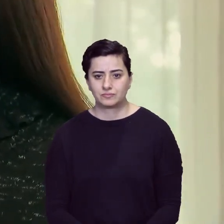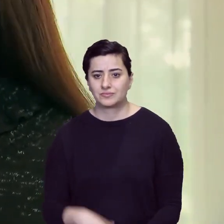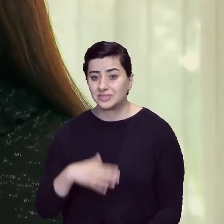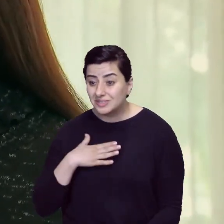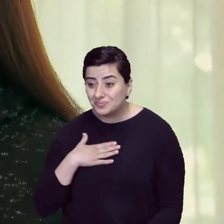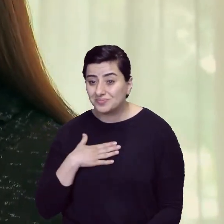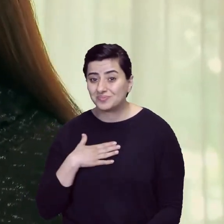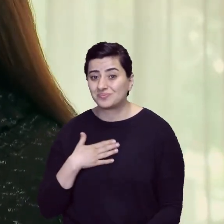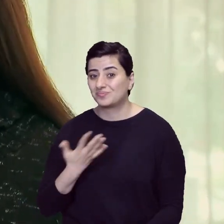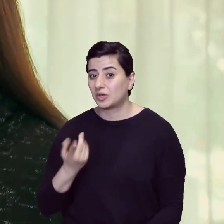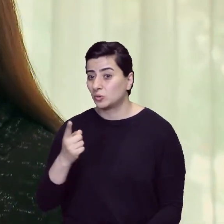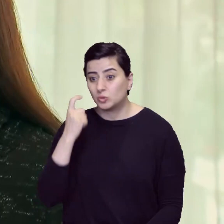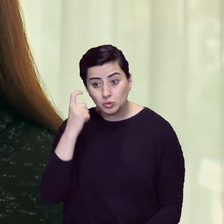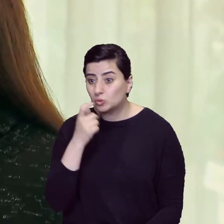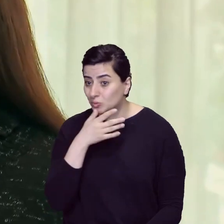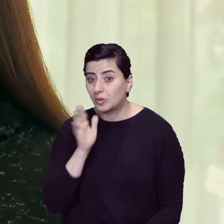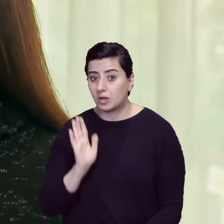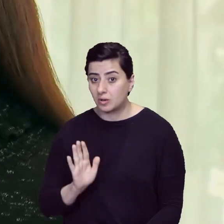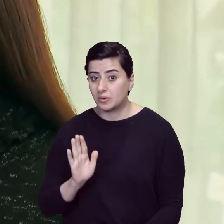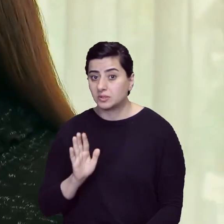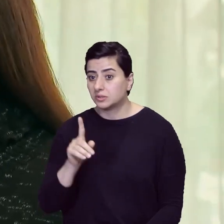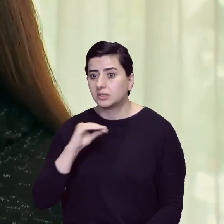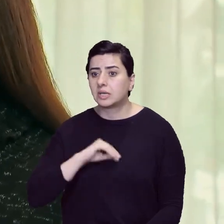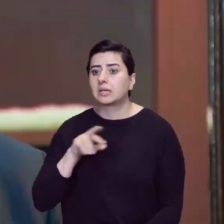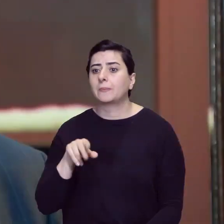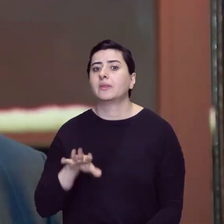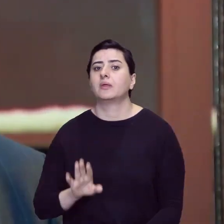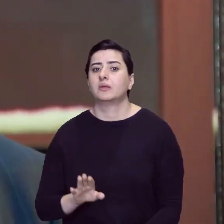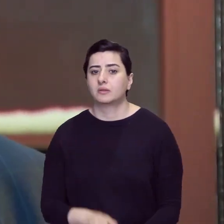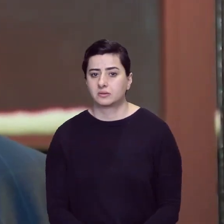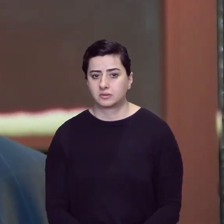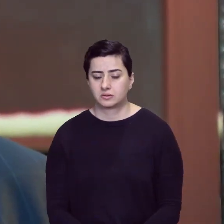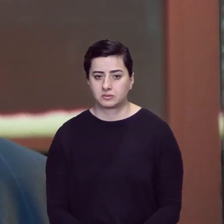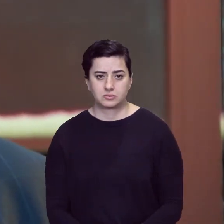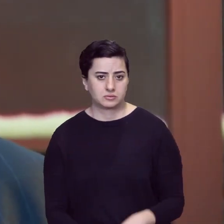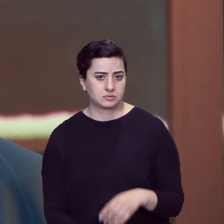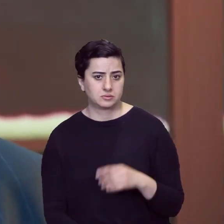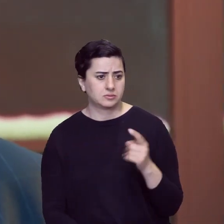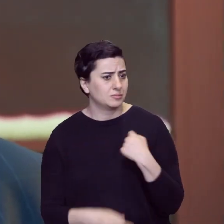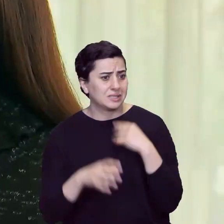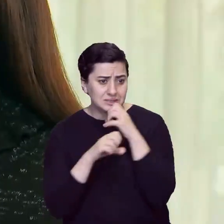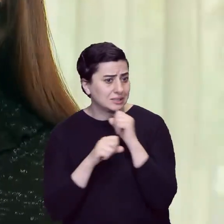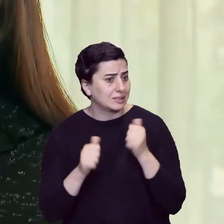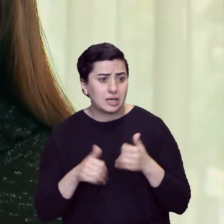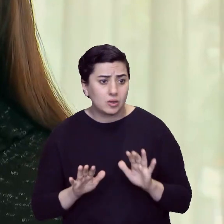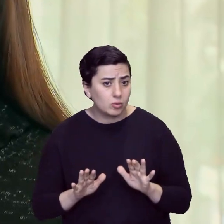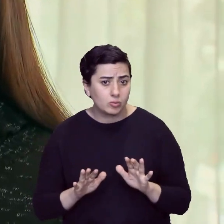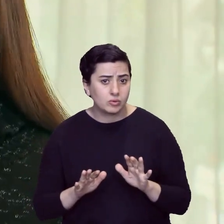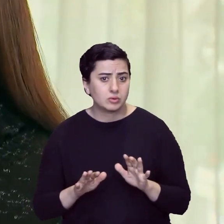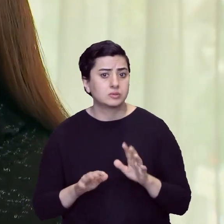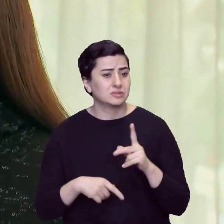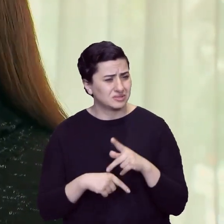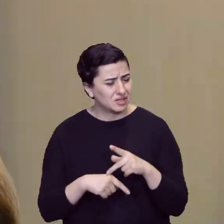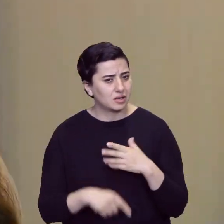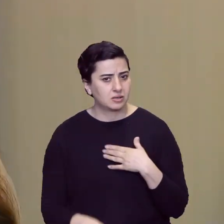Canım ne düşündüğünü bilmiyorum ama sandığın gibi değil. Benden saklamana gerek yok.